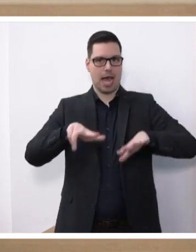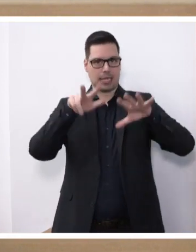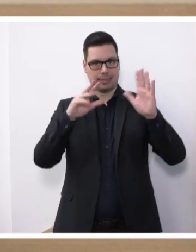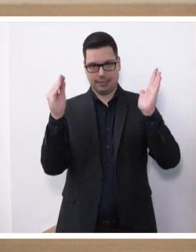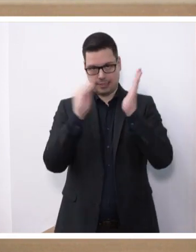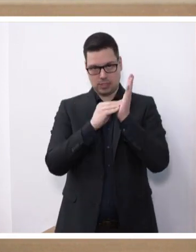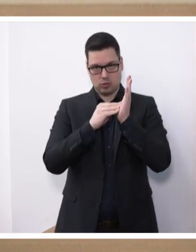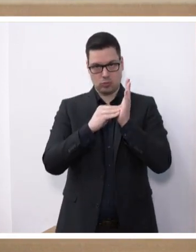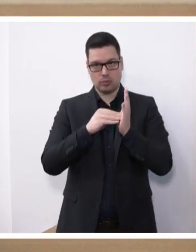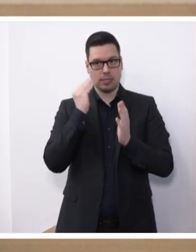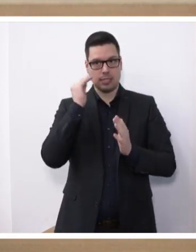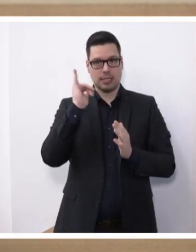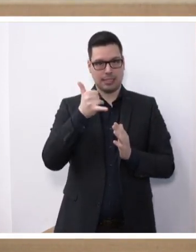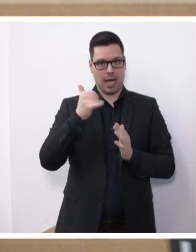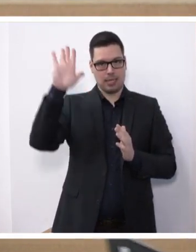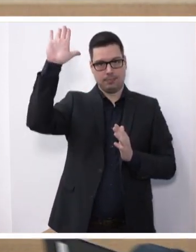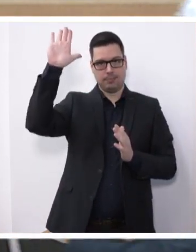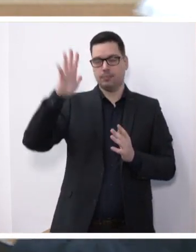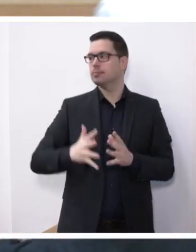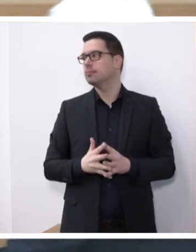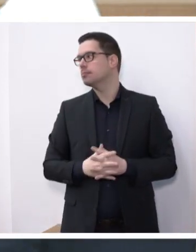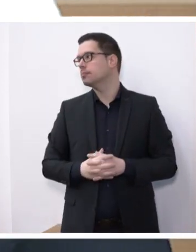wird, den bitte ich, eine Hand zu erheben.